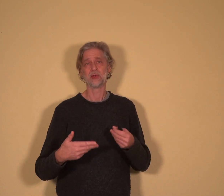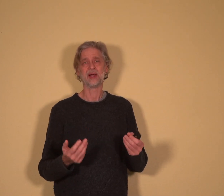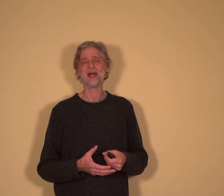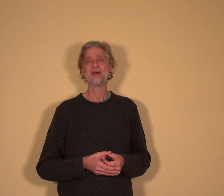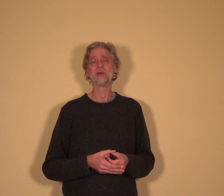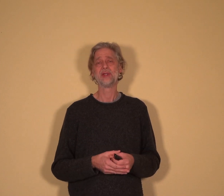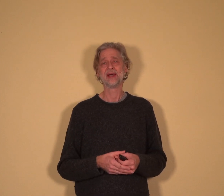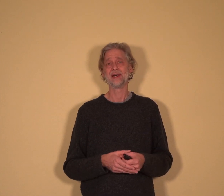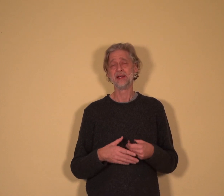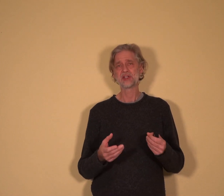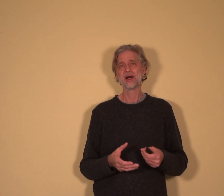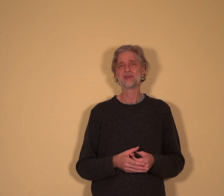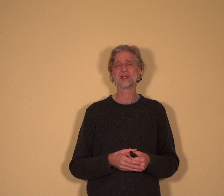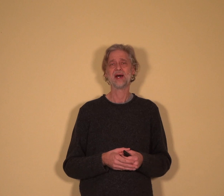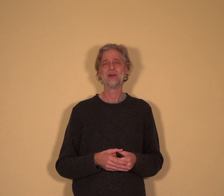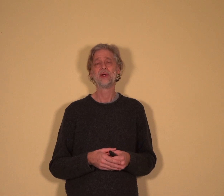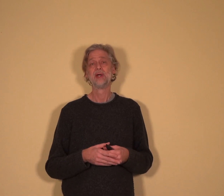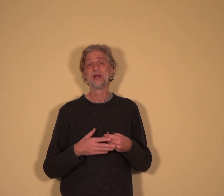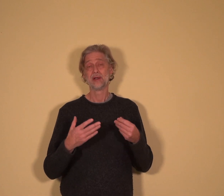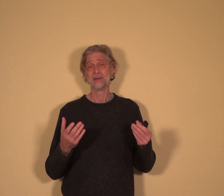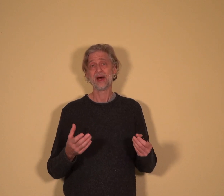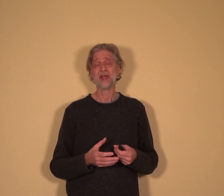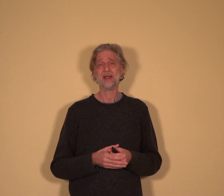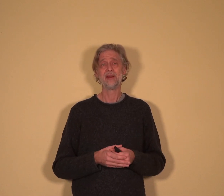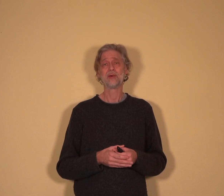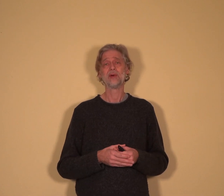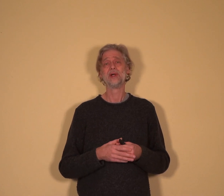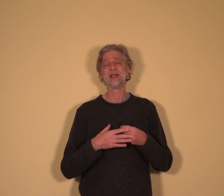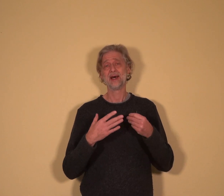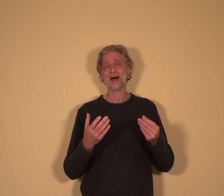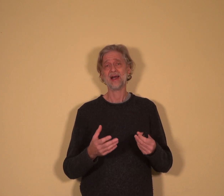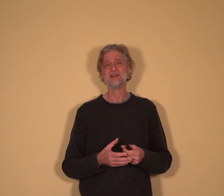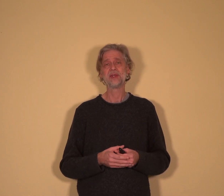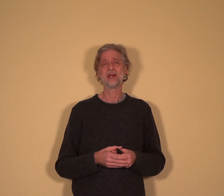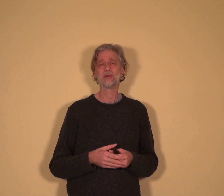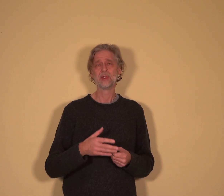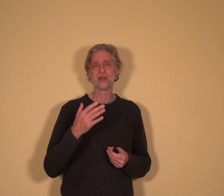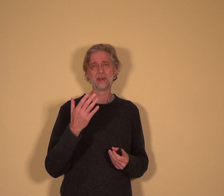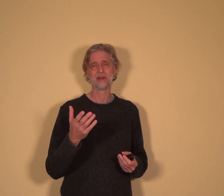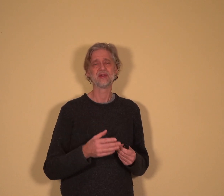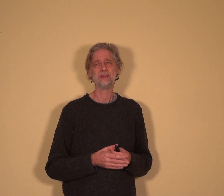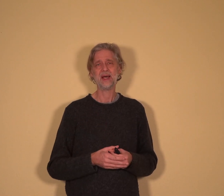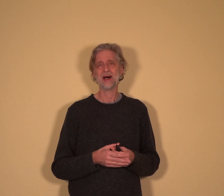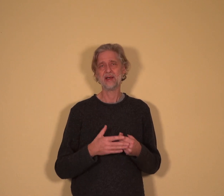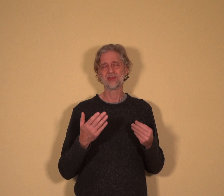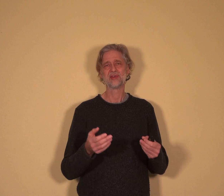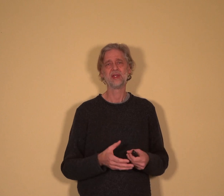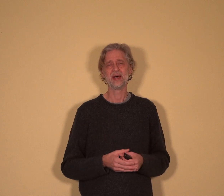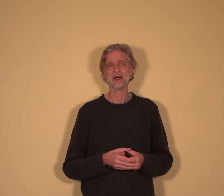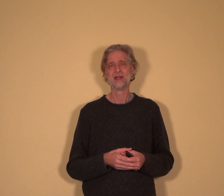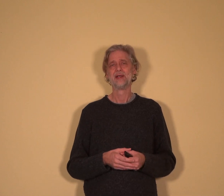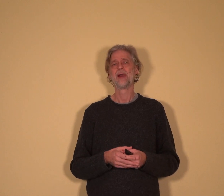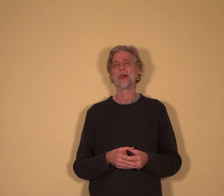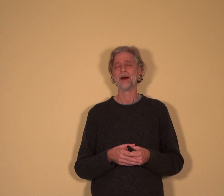also eine Änderung der Niederschlagsverteilung. Wir haben eine Änderung der Eisbedeckung des Meereises in